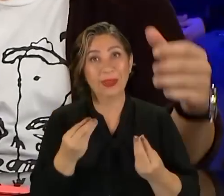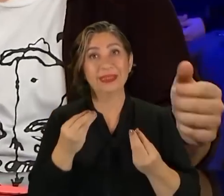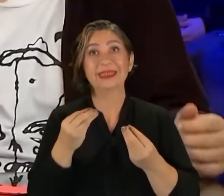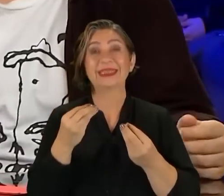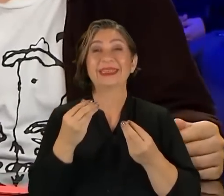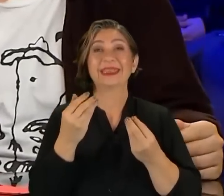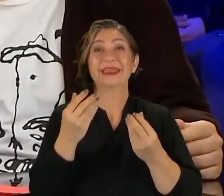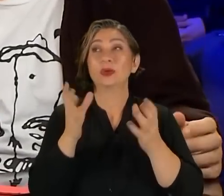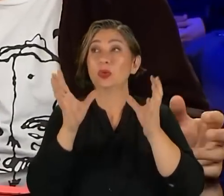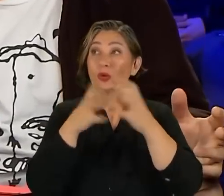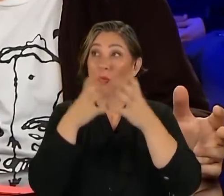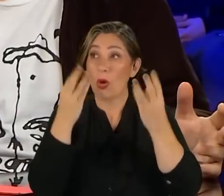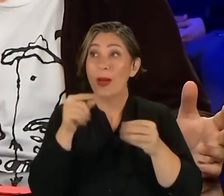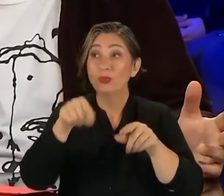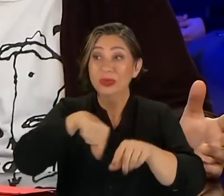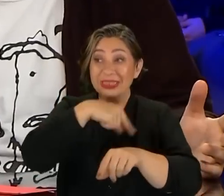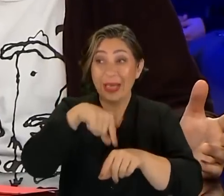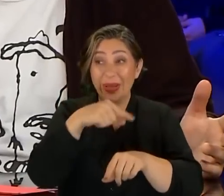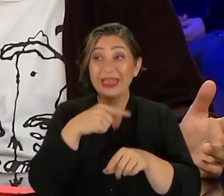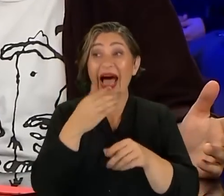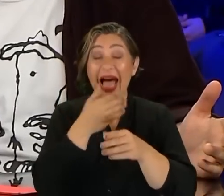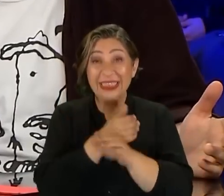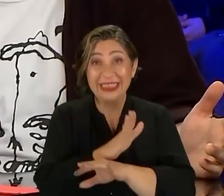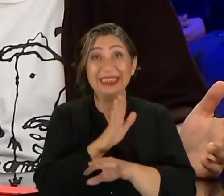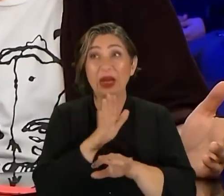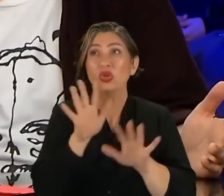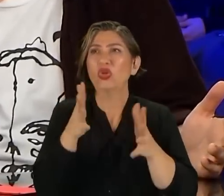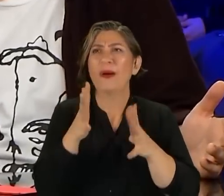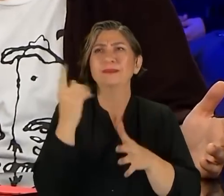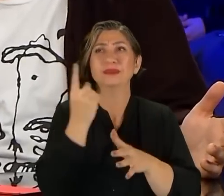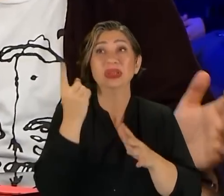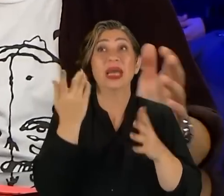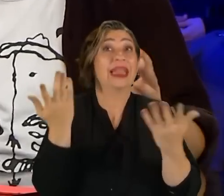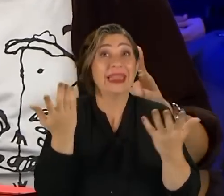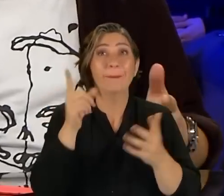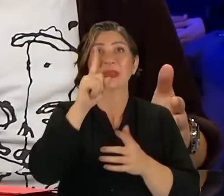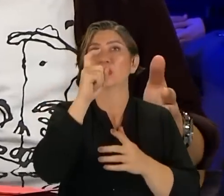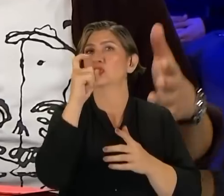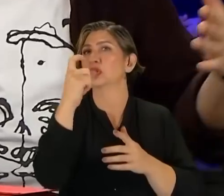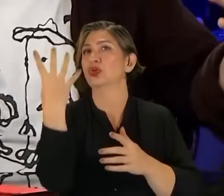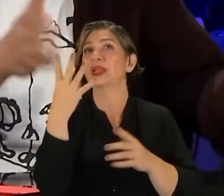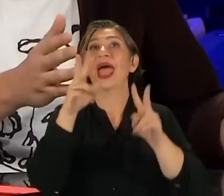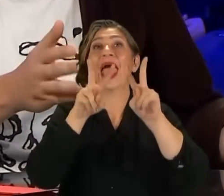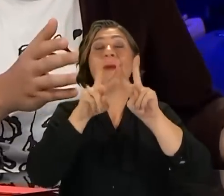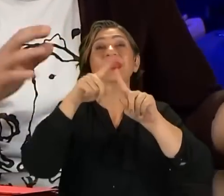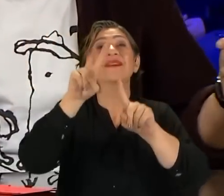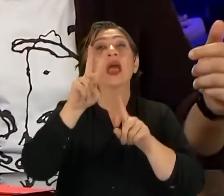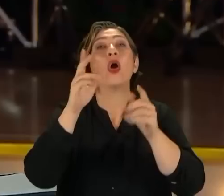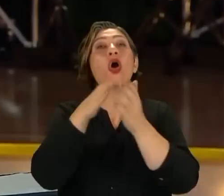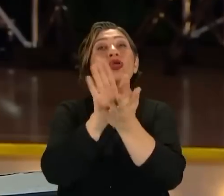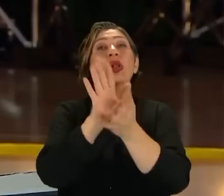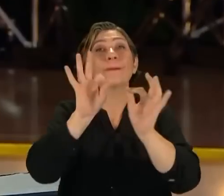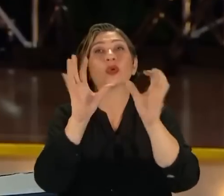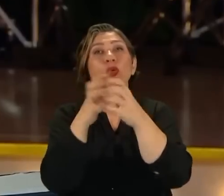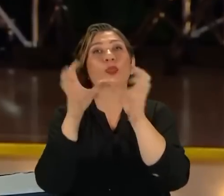ya da ya. Çünkü yani grup olmak bu devirde biraz aslında tuhaf bir şey. Çünkü mesela 1994 MTV ödüllerine bakıyorsunuz hep